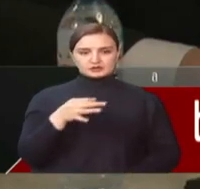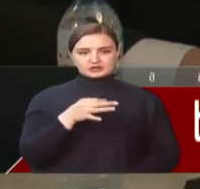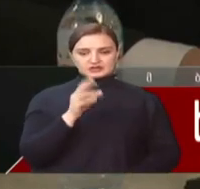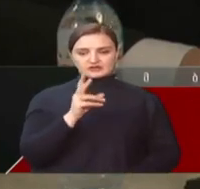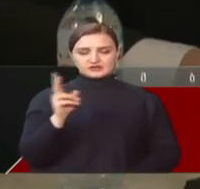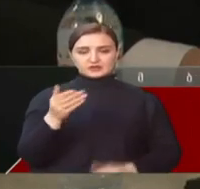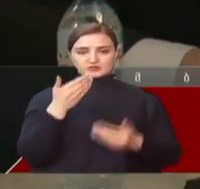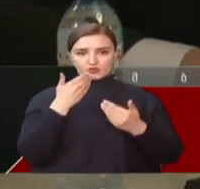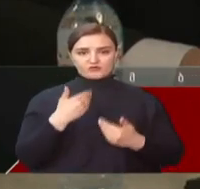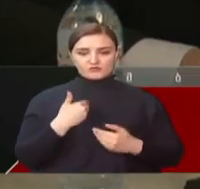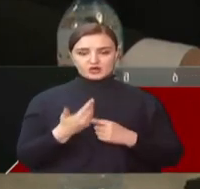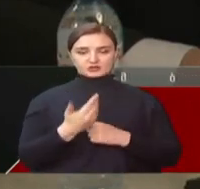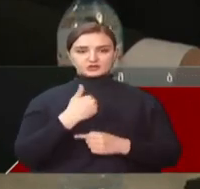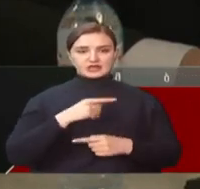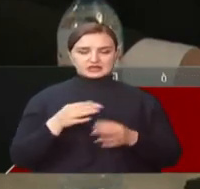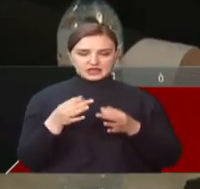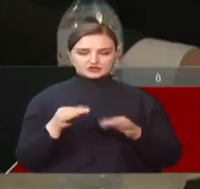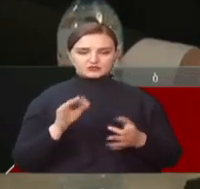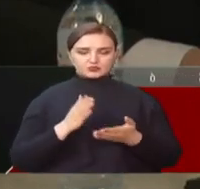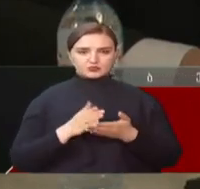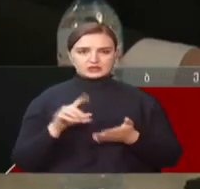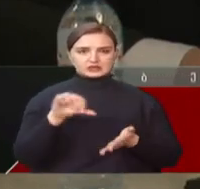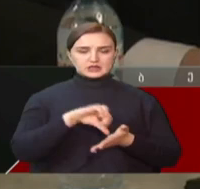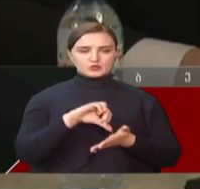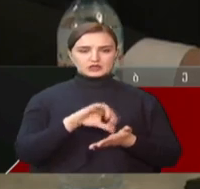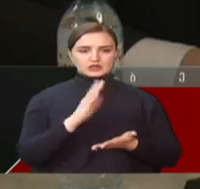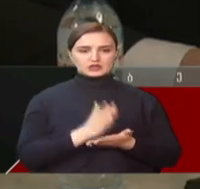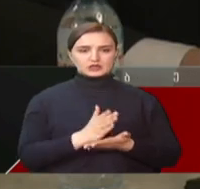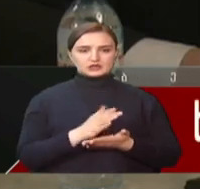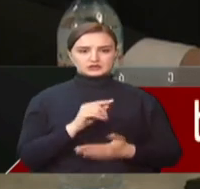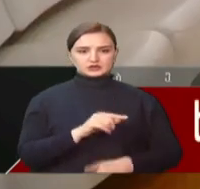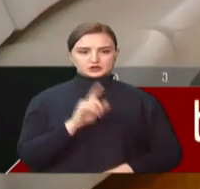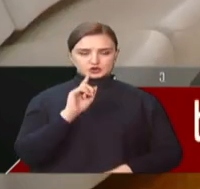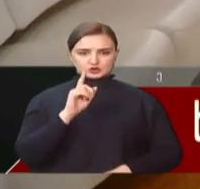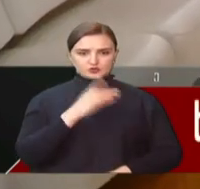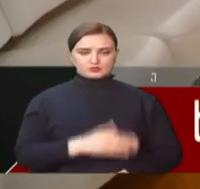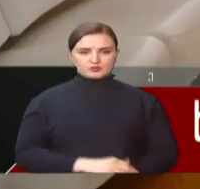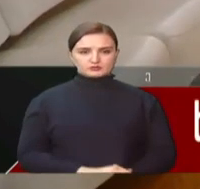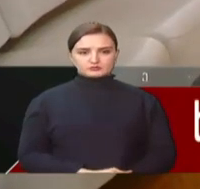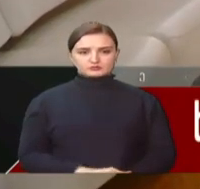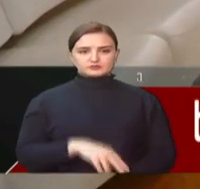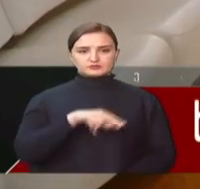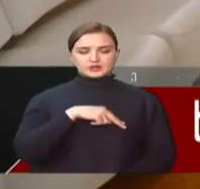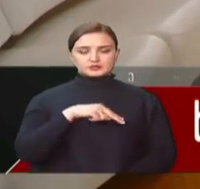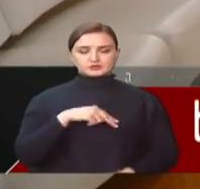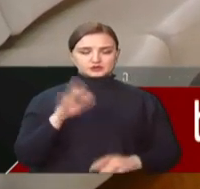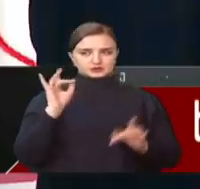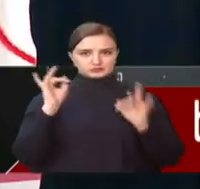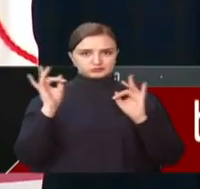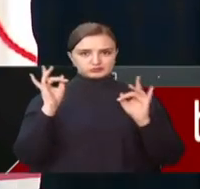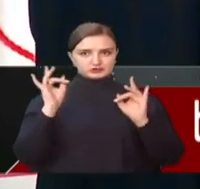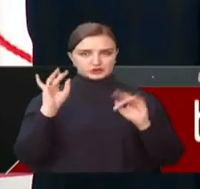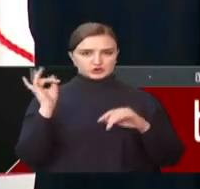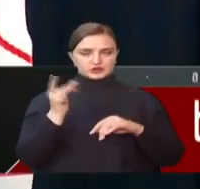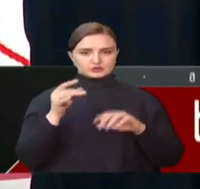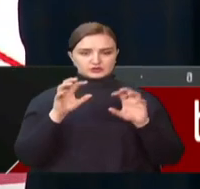ვინც მოგმართა დაშვებულები არიან და წარმოდგენილი არიან აგერს ხდომაზე. Ამ ეტაპზე პარლამენტში რეზონანსული